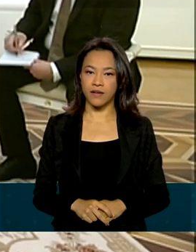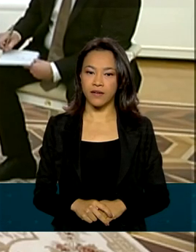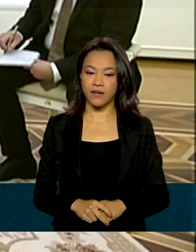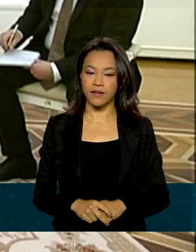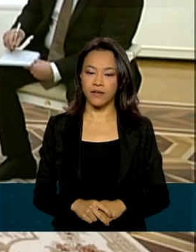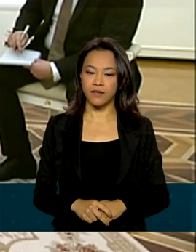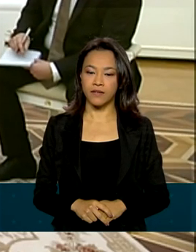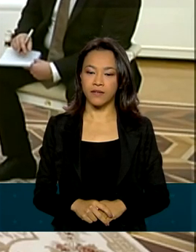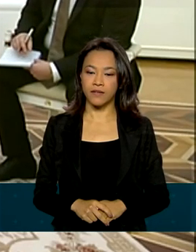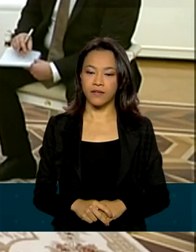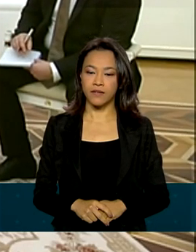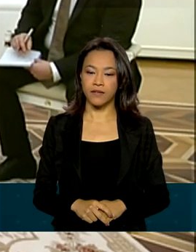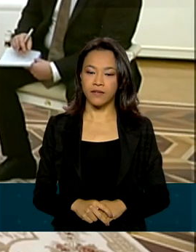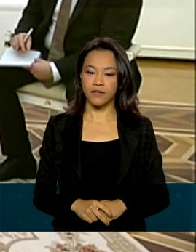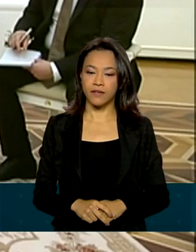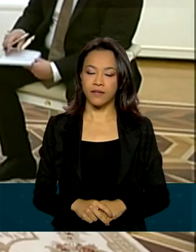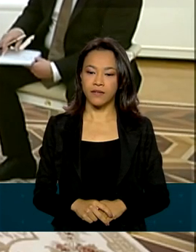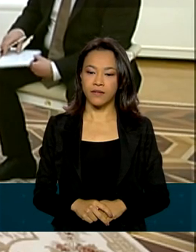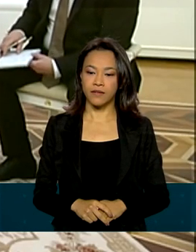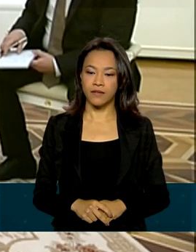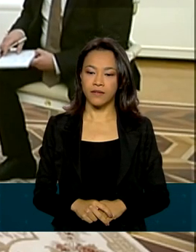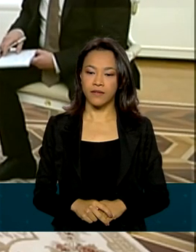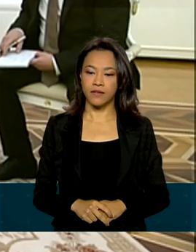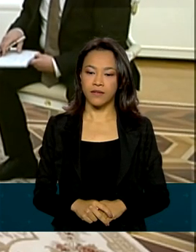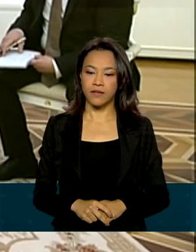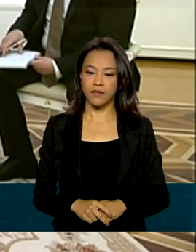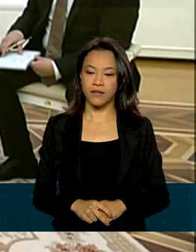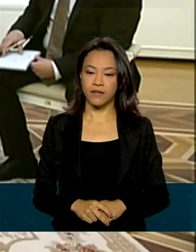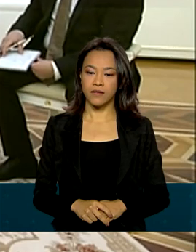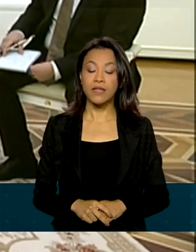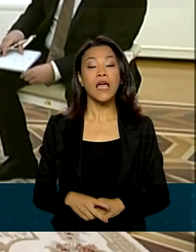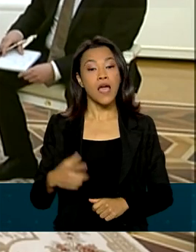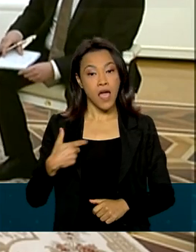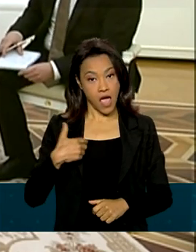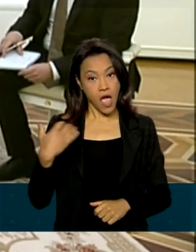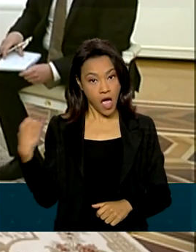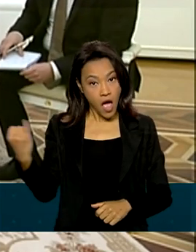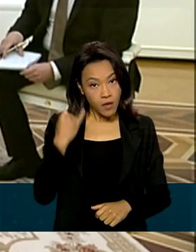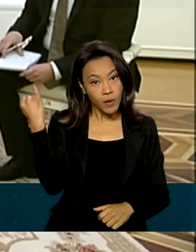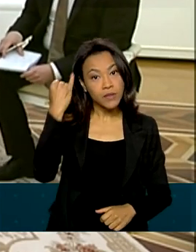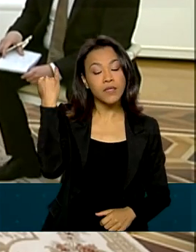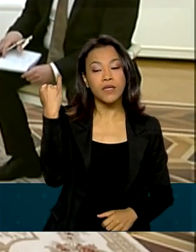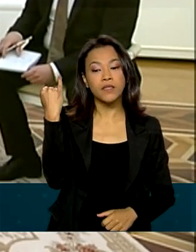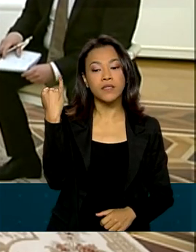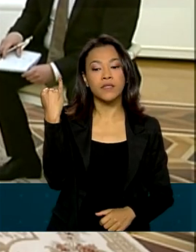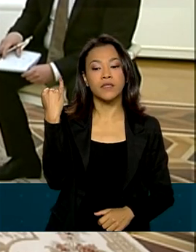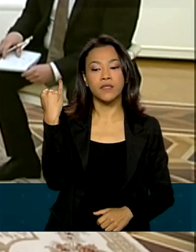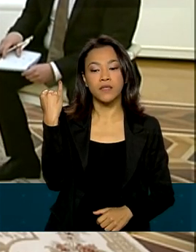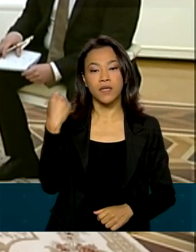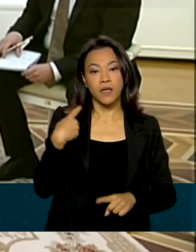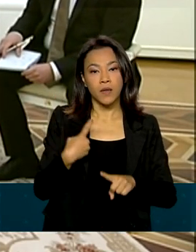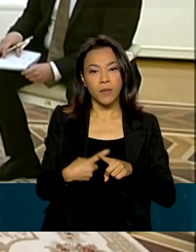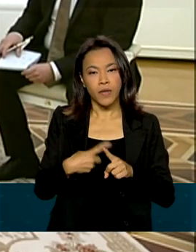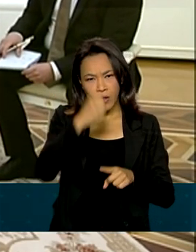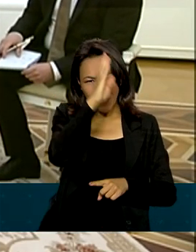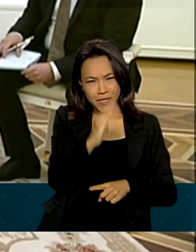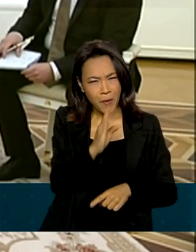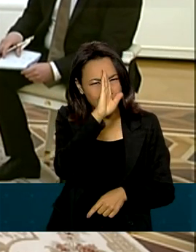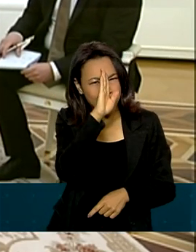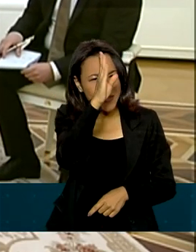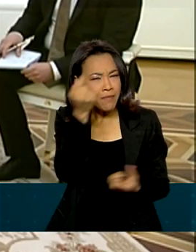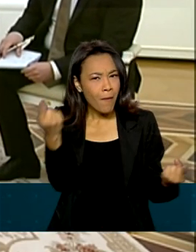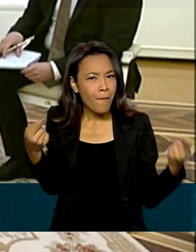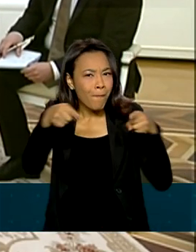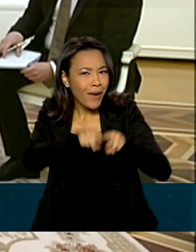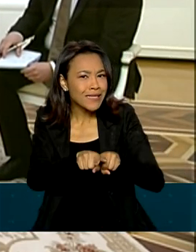Америке. Это важная встреча. É muito importante, porque o Brasil é o principal parceiro nosso,